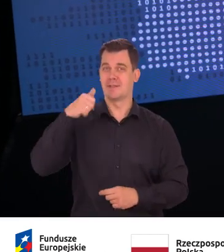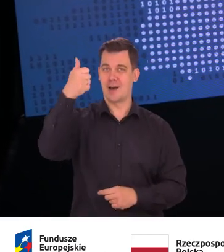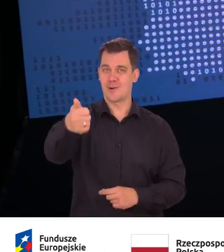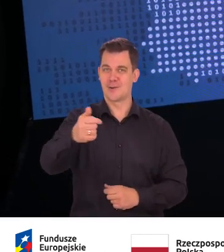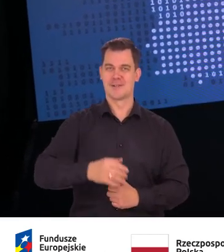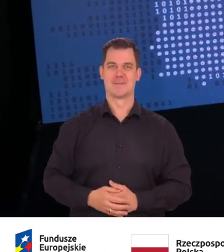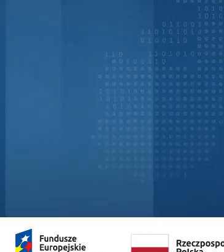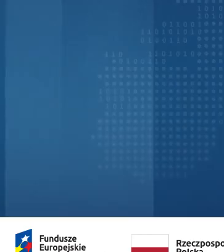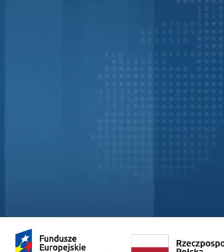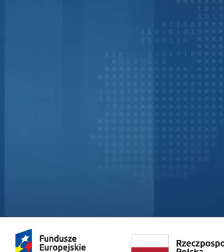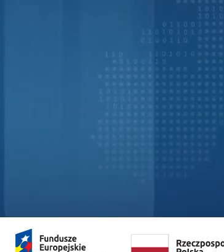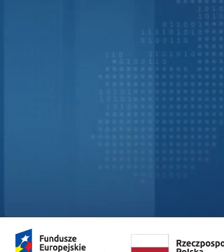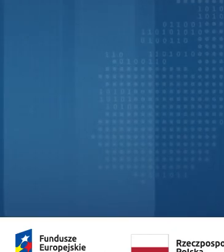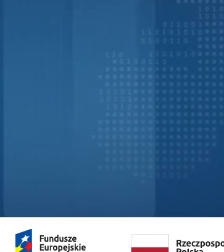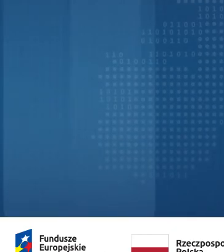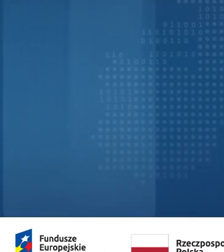rok.